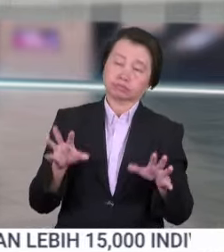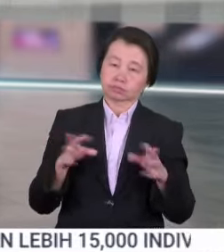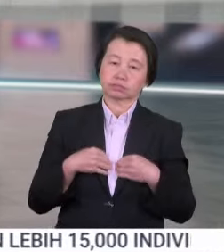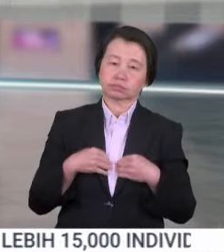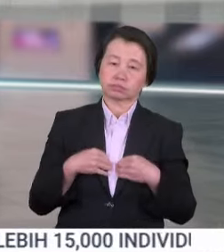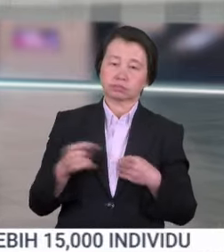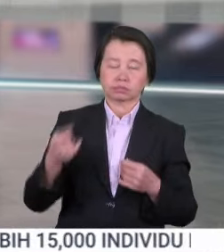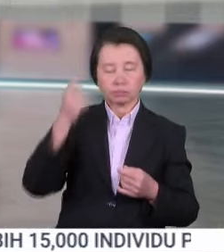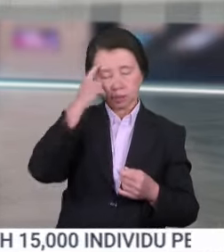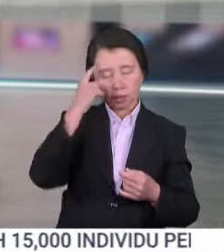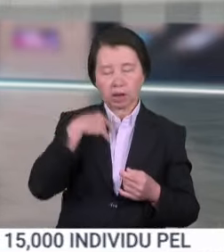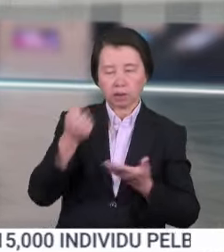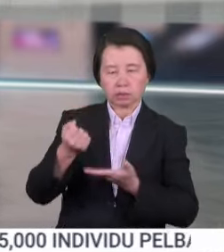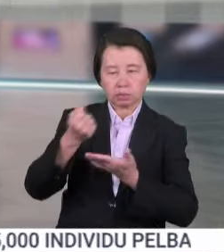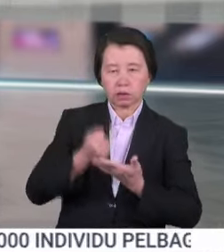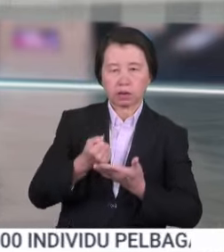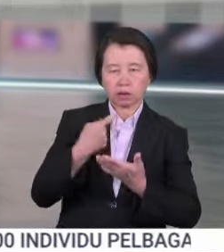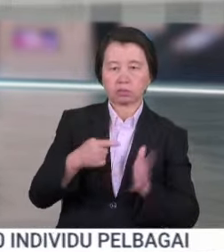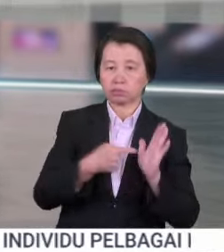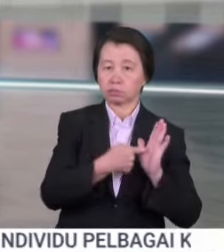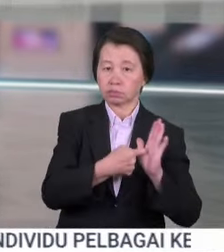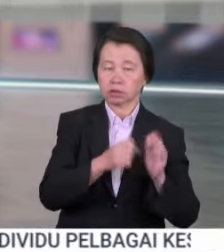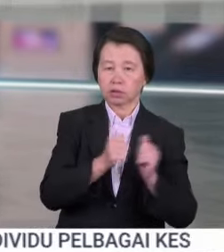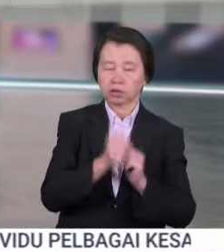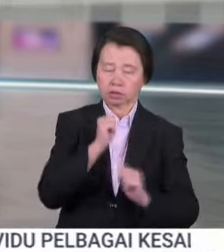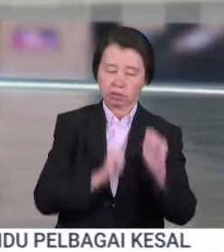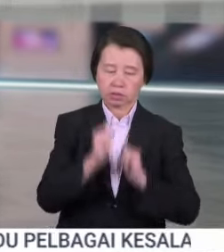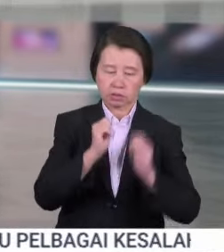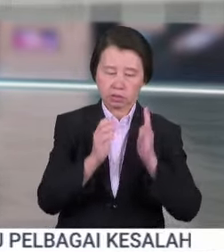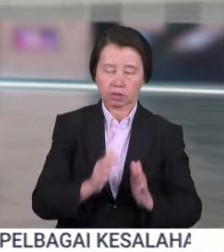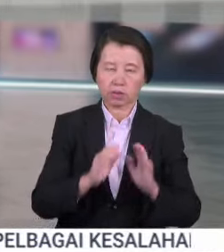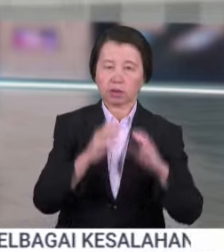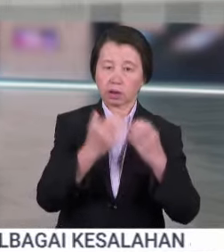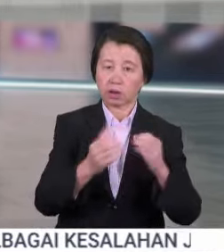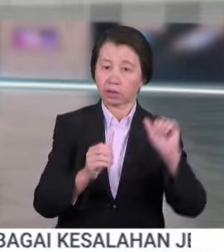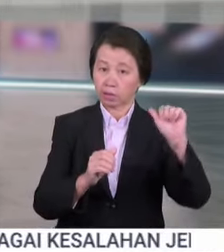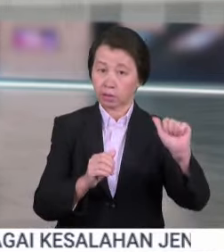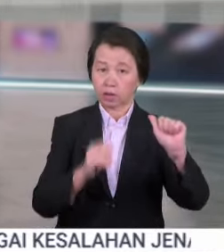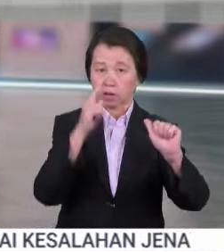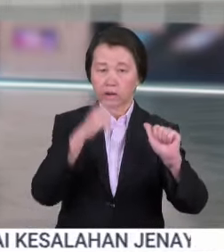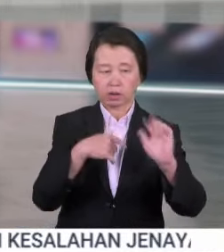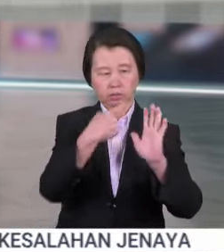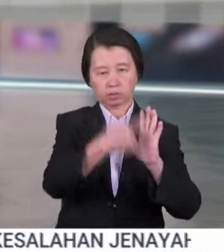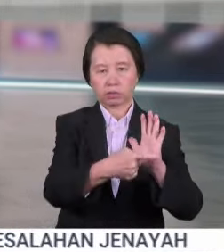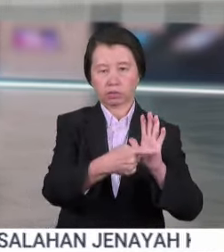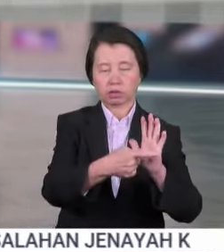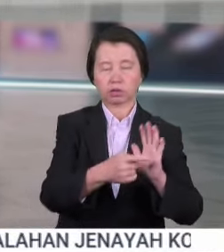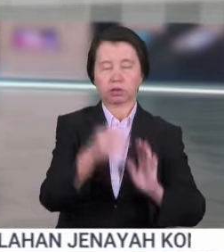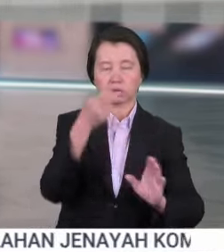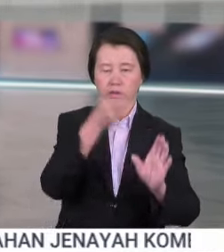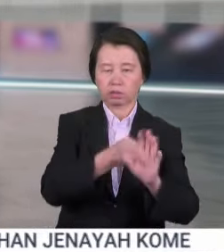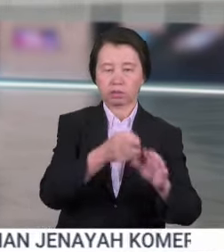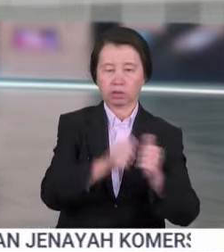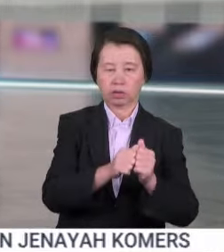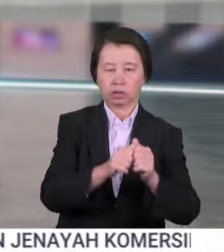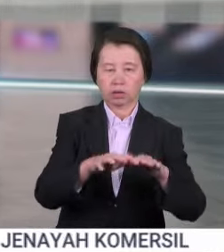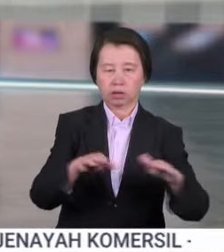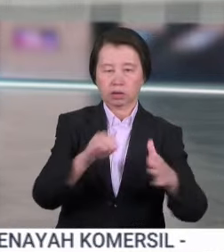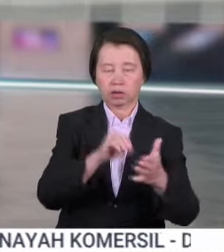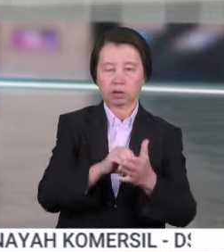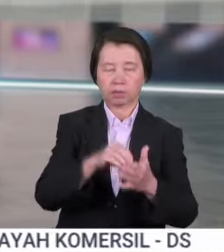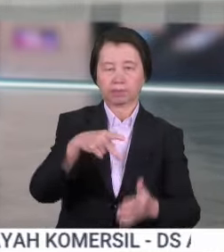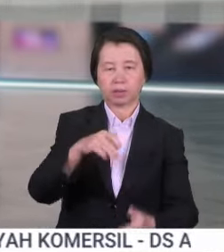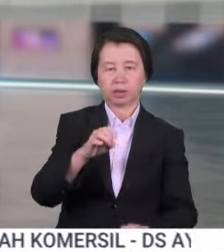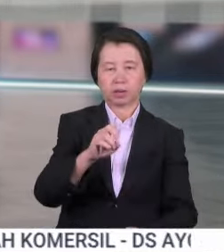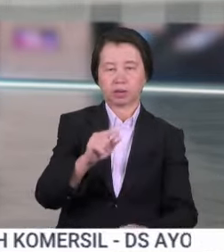Beliau terima sekiranya ada yang membandingkan persembahannya dengan pelakon-pelakon kelas A untuk kelima-lima naskah teater Lantai TPK sebelum